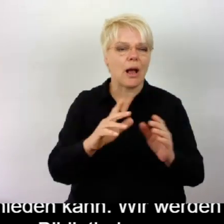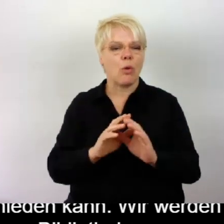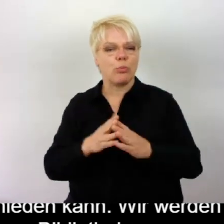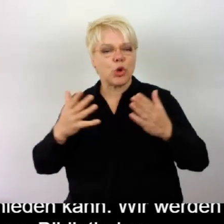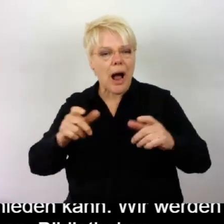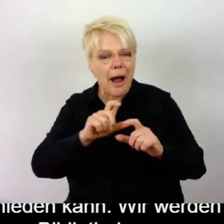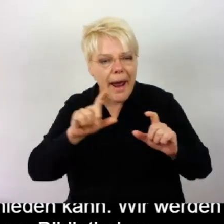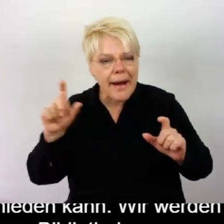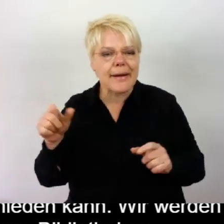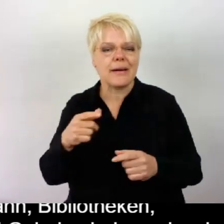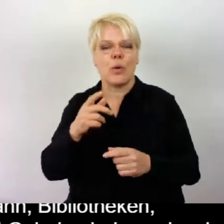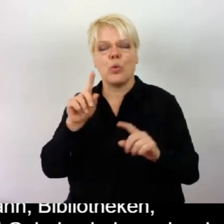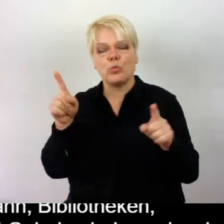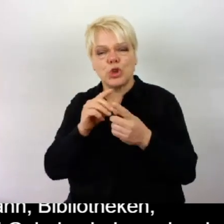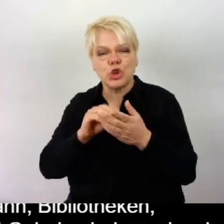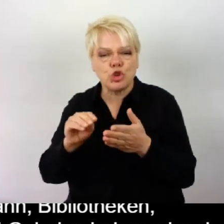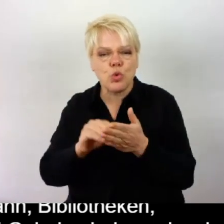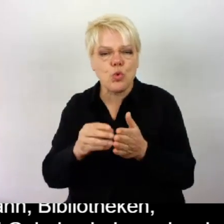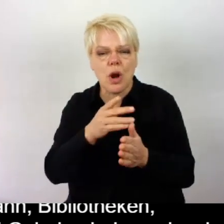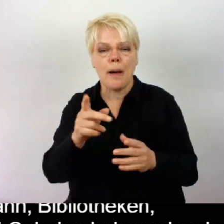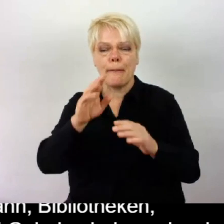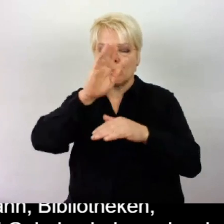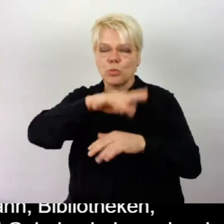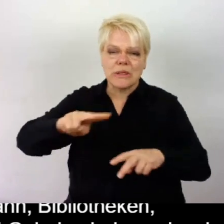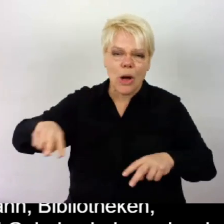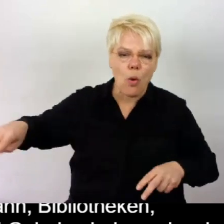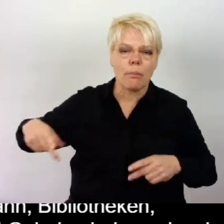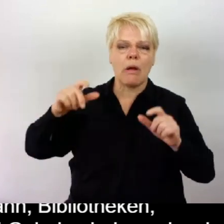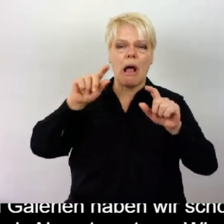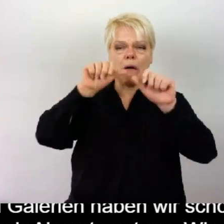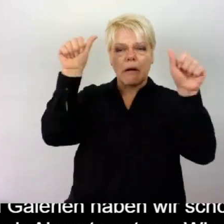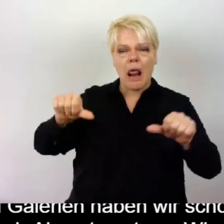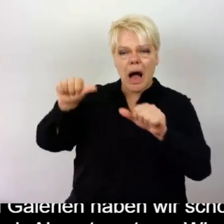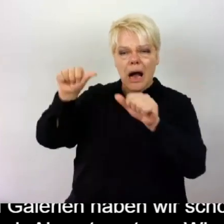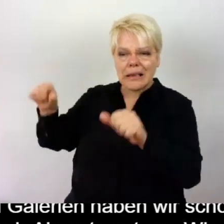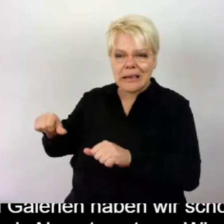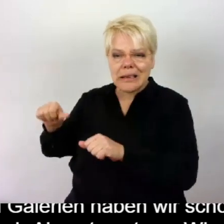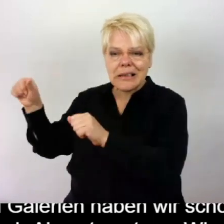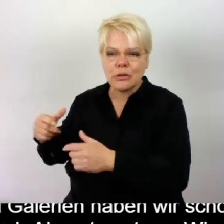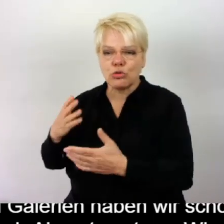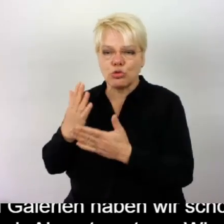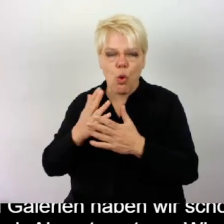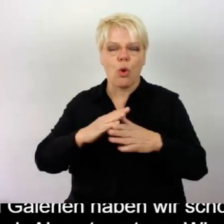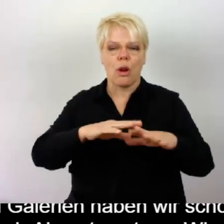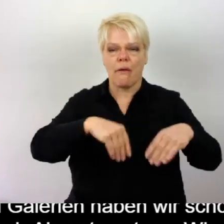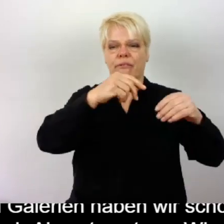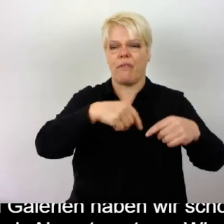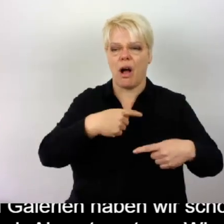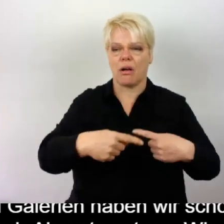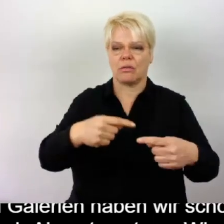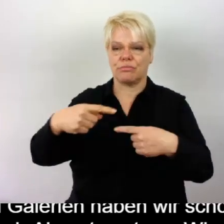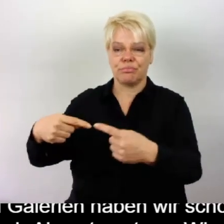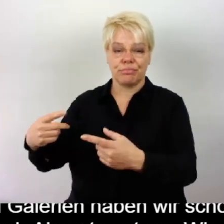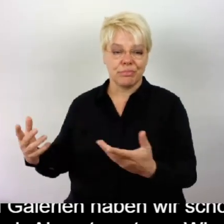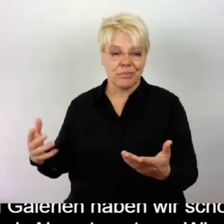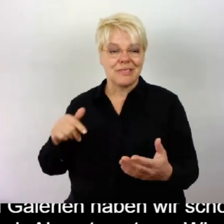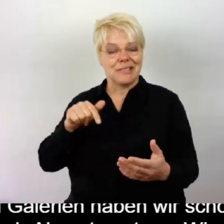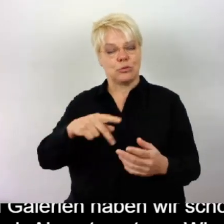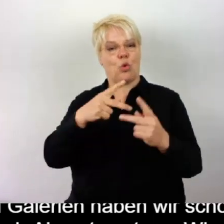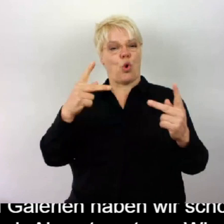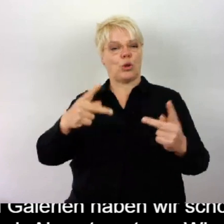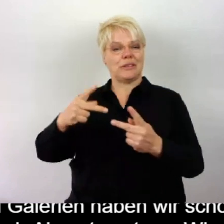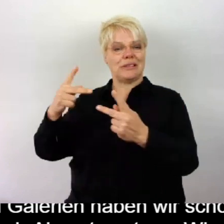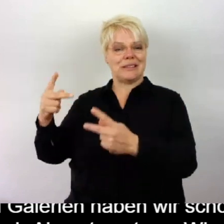langsam hochfahren, zum Beispiel mit dem Thema Open-Air-Veranstaltungen arbeiten können, damit hier eben auch Dinge entstehen können, dass wieder Angebote gemacht werden